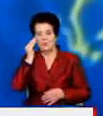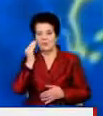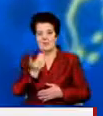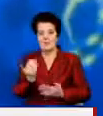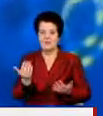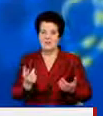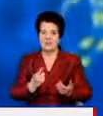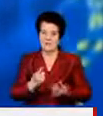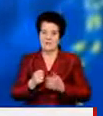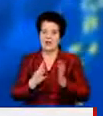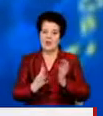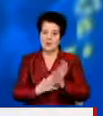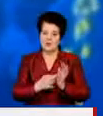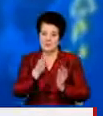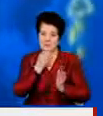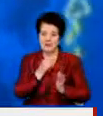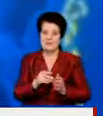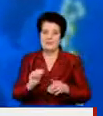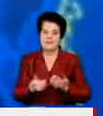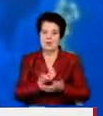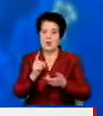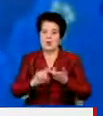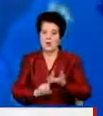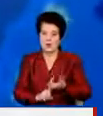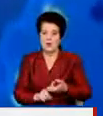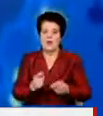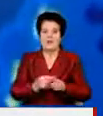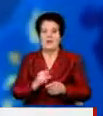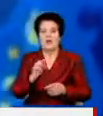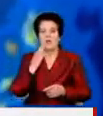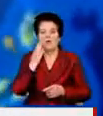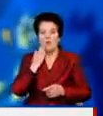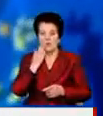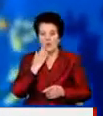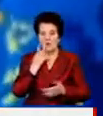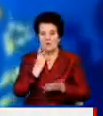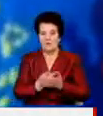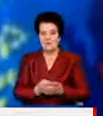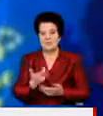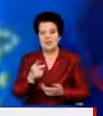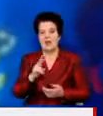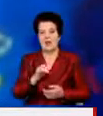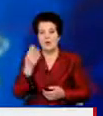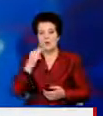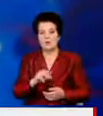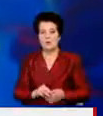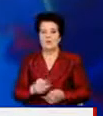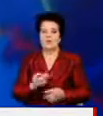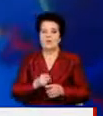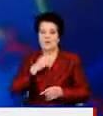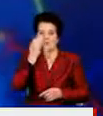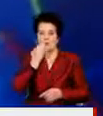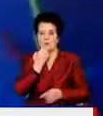dumneavoastră. De la ora 19 începe emisiunea Conexiuni, iar după știrile de la București puteți viziona Gala Umorului. Eu sunt Victoria Colesnic